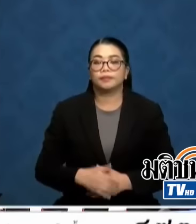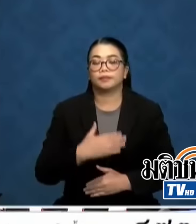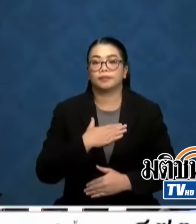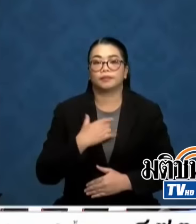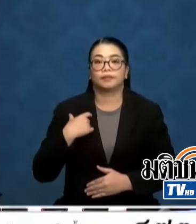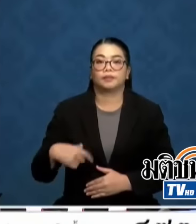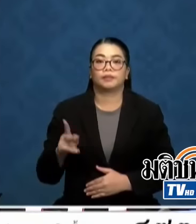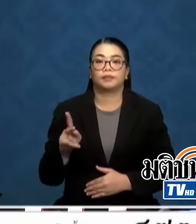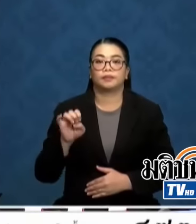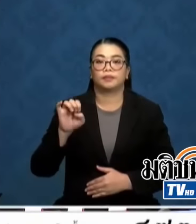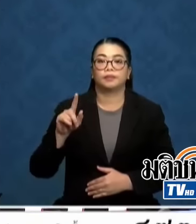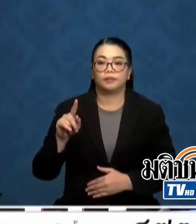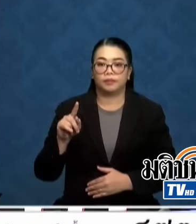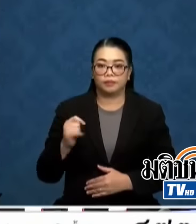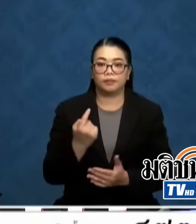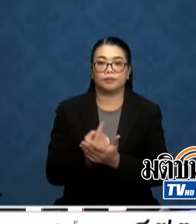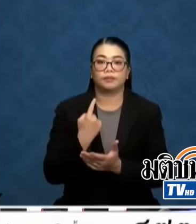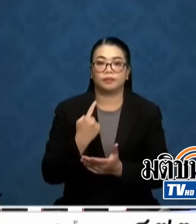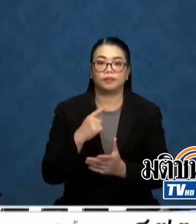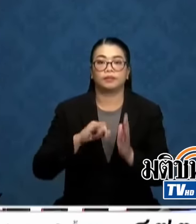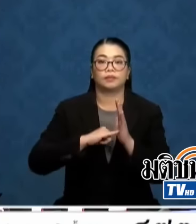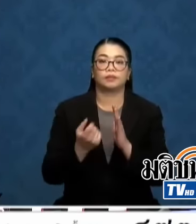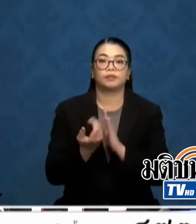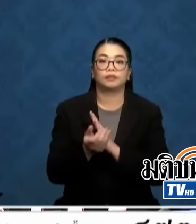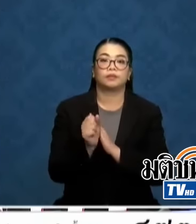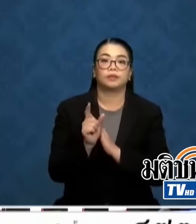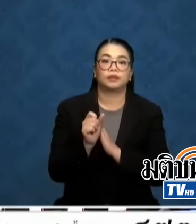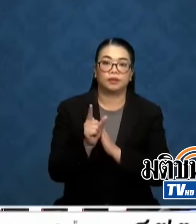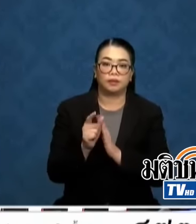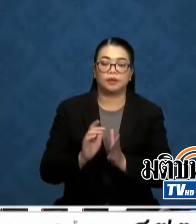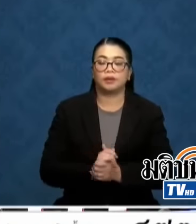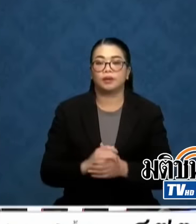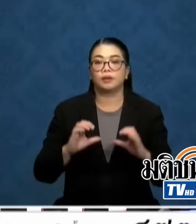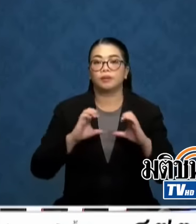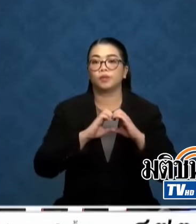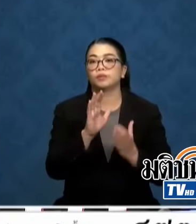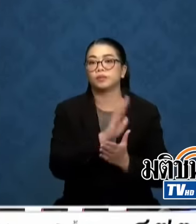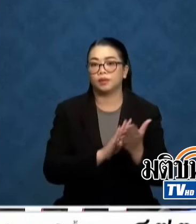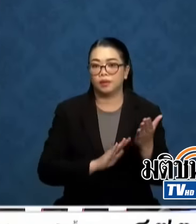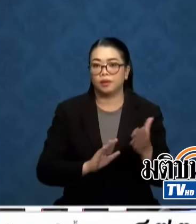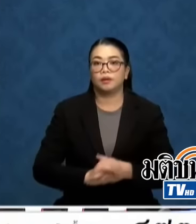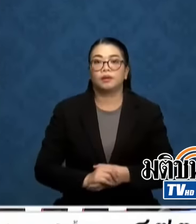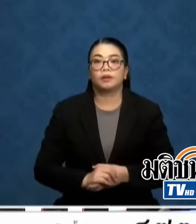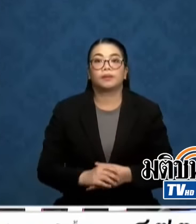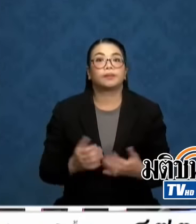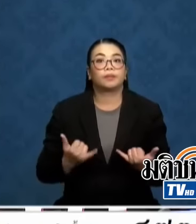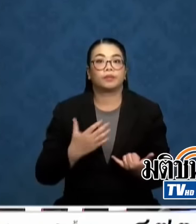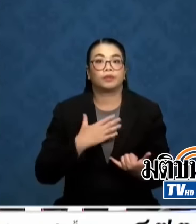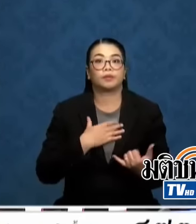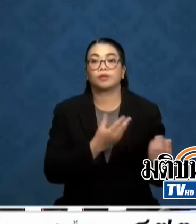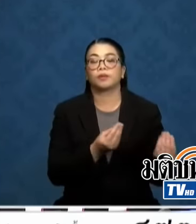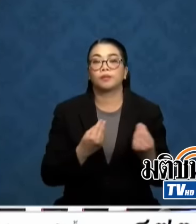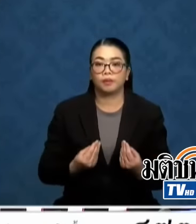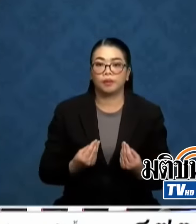ไพบูลใชัสมาชิกสภาผู้แทนราษฎรจังหวัดศรีสะเกษเขต 3พรรคภูมิใจไทยวันนี้กระผมได้รับมอบ